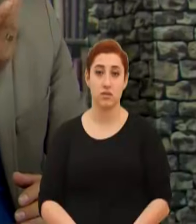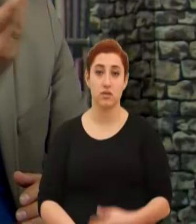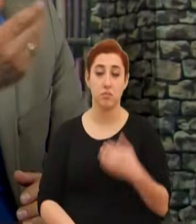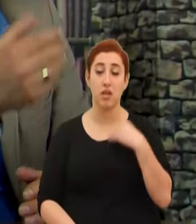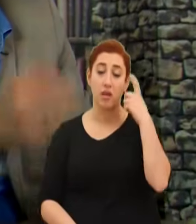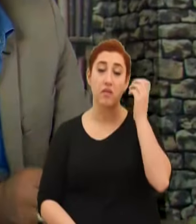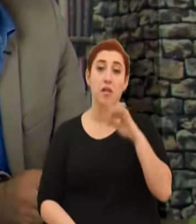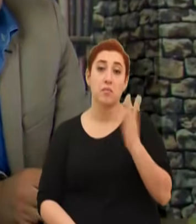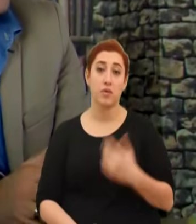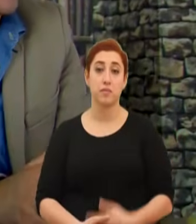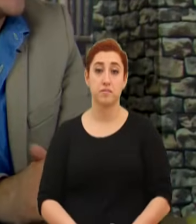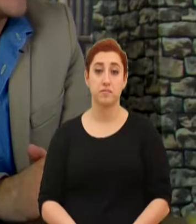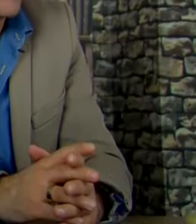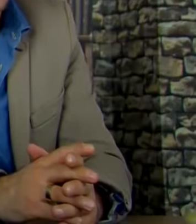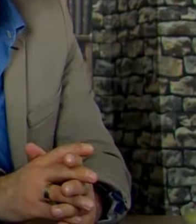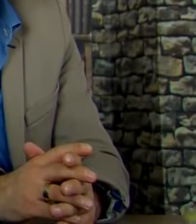Ben de diyor.